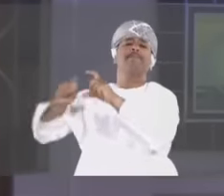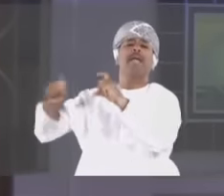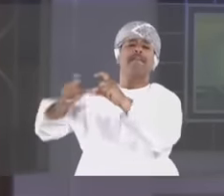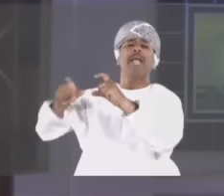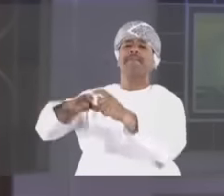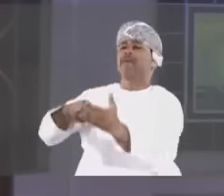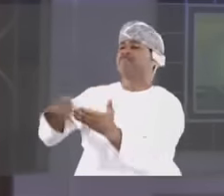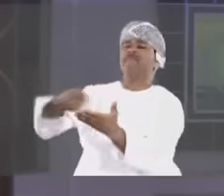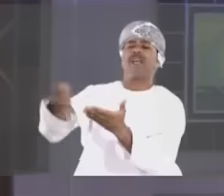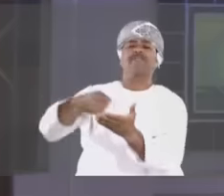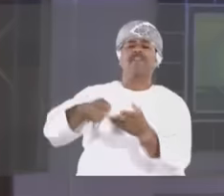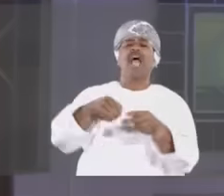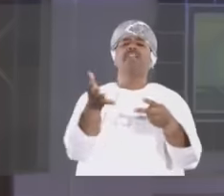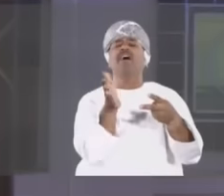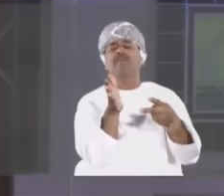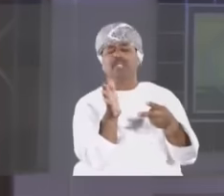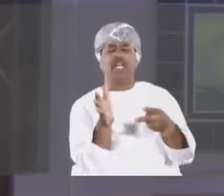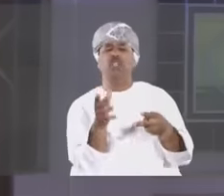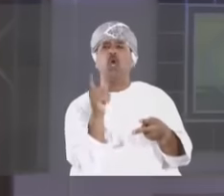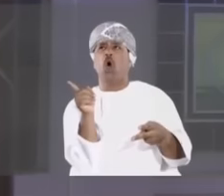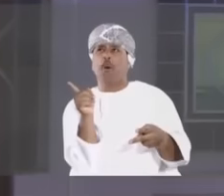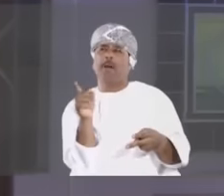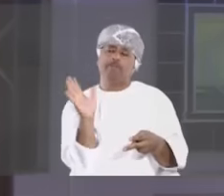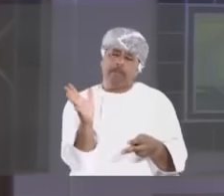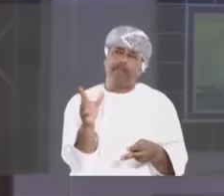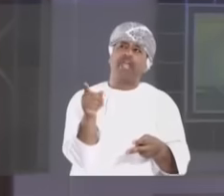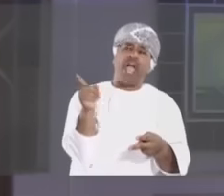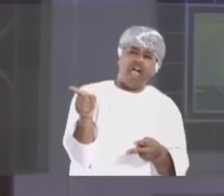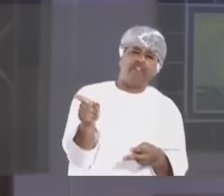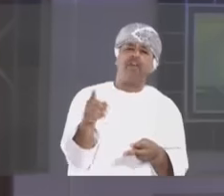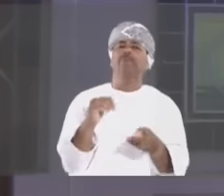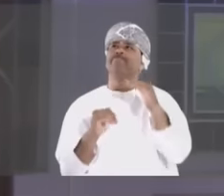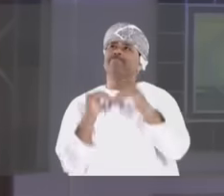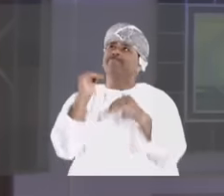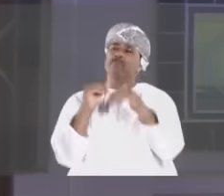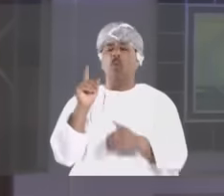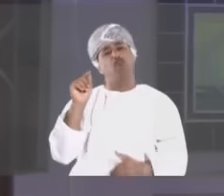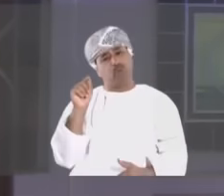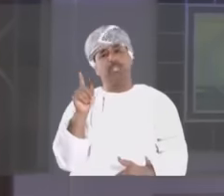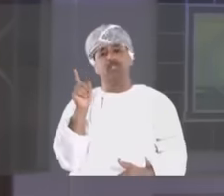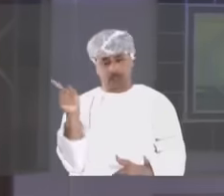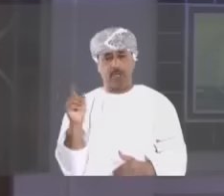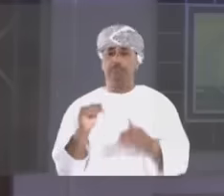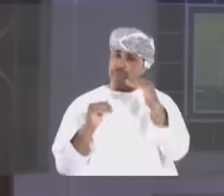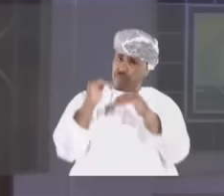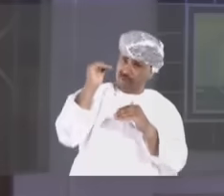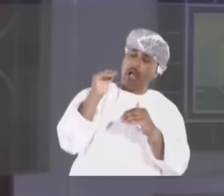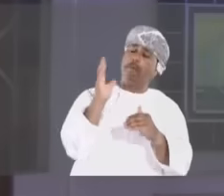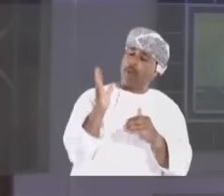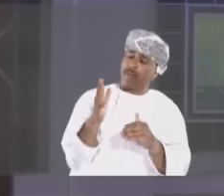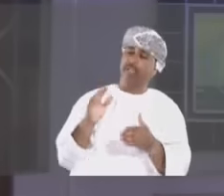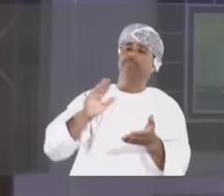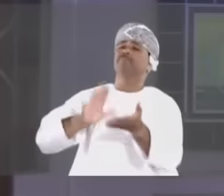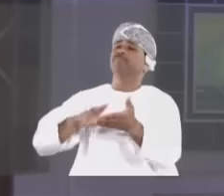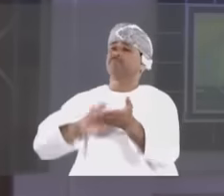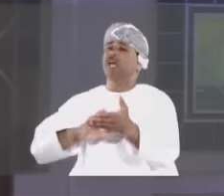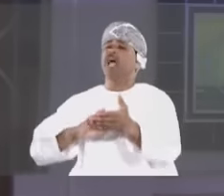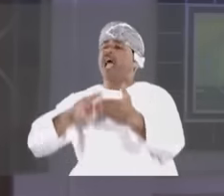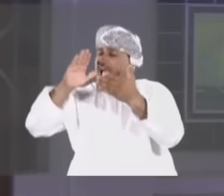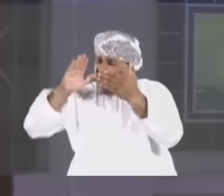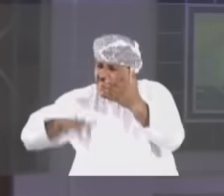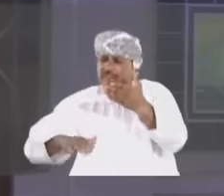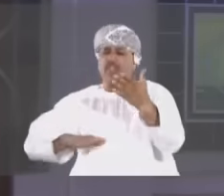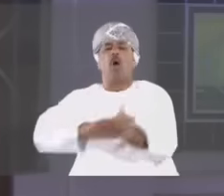التوزيعات لعام 2015 والتي تعتبر هذه المستويات جيدة ومرتفعة، من الممكن أن تساهم في خفض